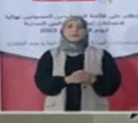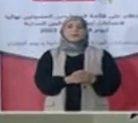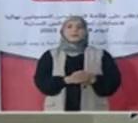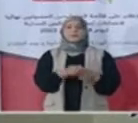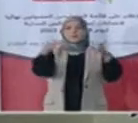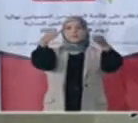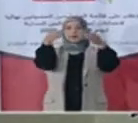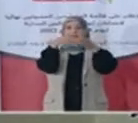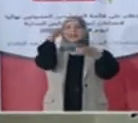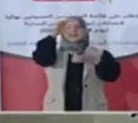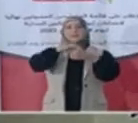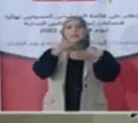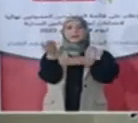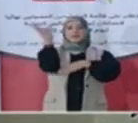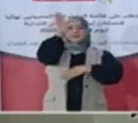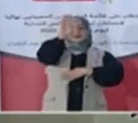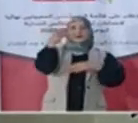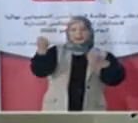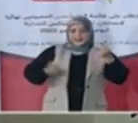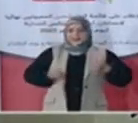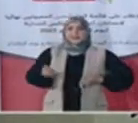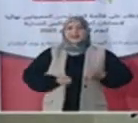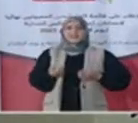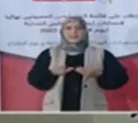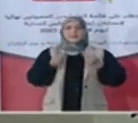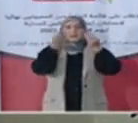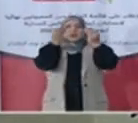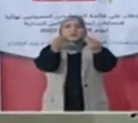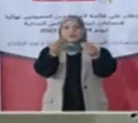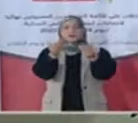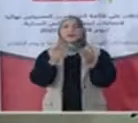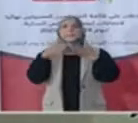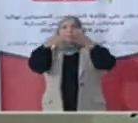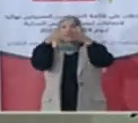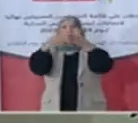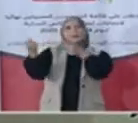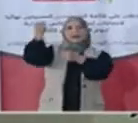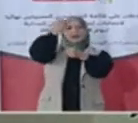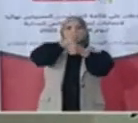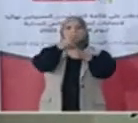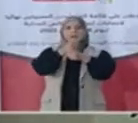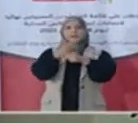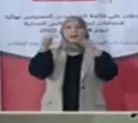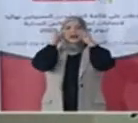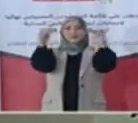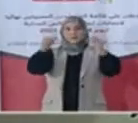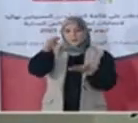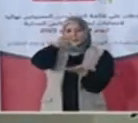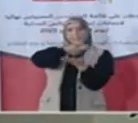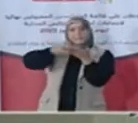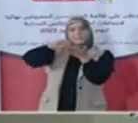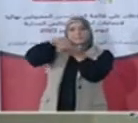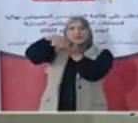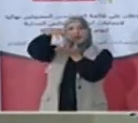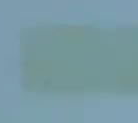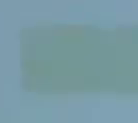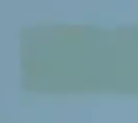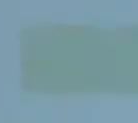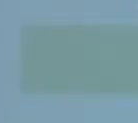قامت الهيئة بتقريب خدمات تقديم مطالب الاعتماد على مستوى مكاتبها بكل